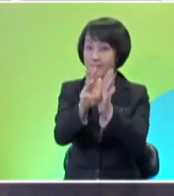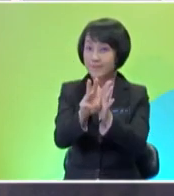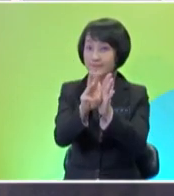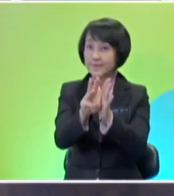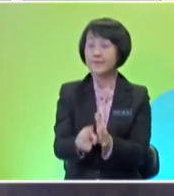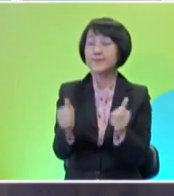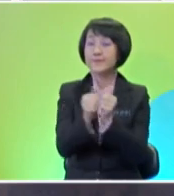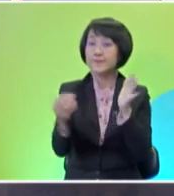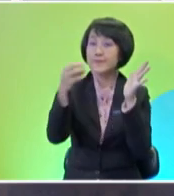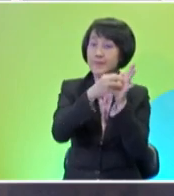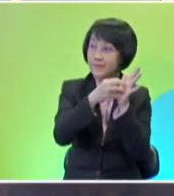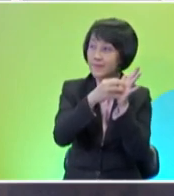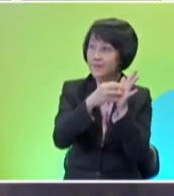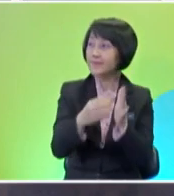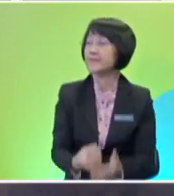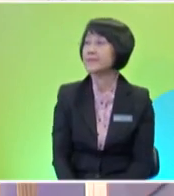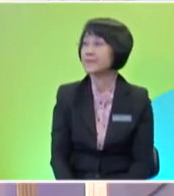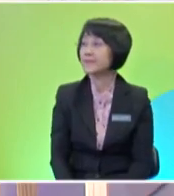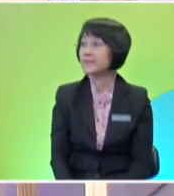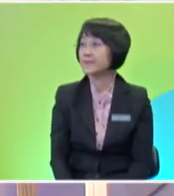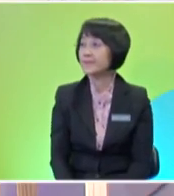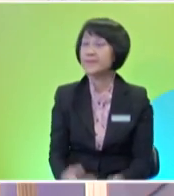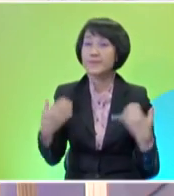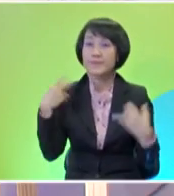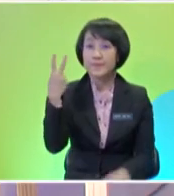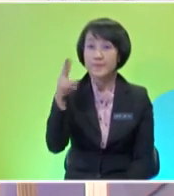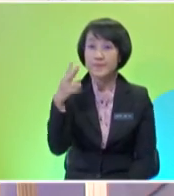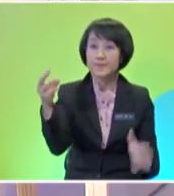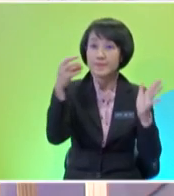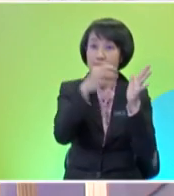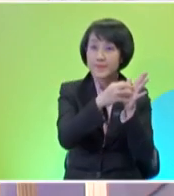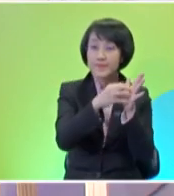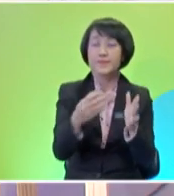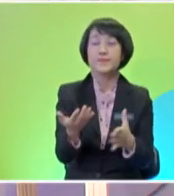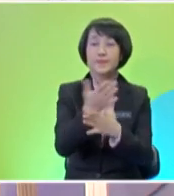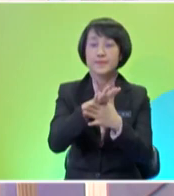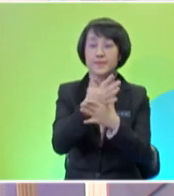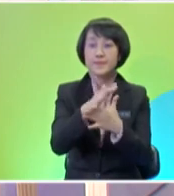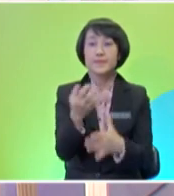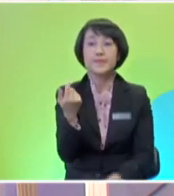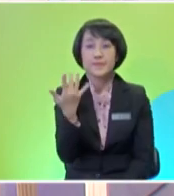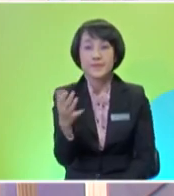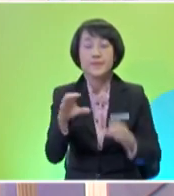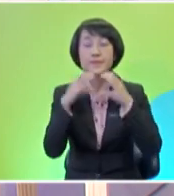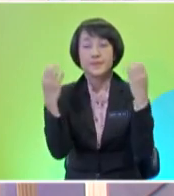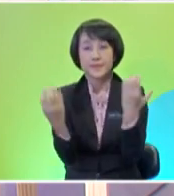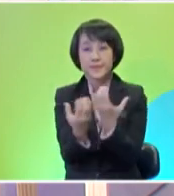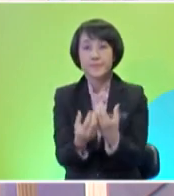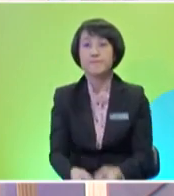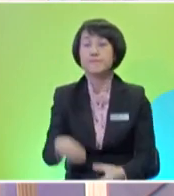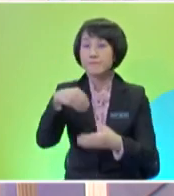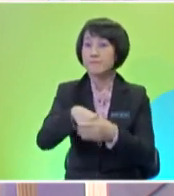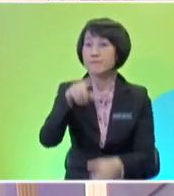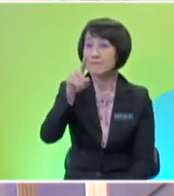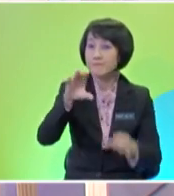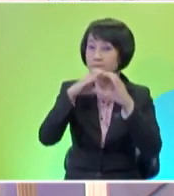magnet tersebut Oke magnetnya HD ini kita ada 12 nenek dan kita nak bagikan kepada beberapa kumpulan Oke dalam satu kumpulan